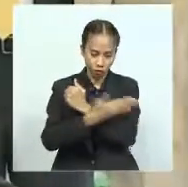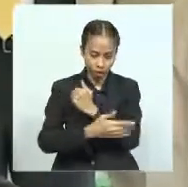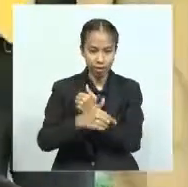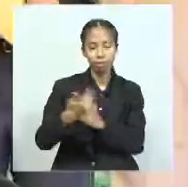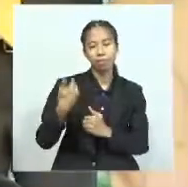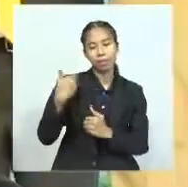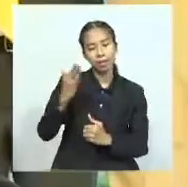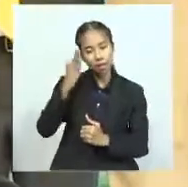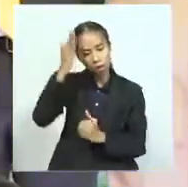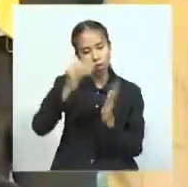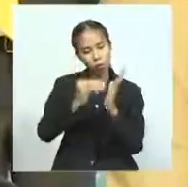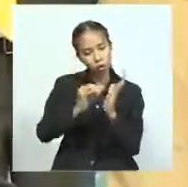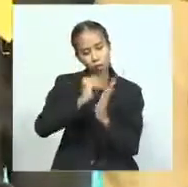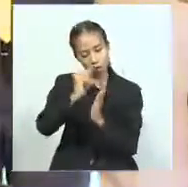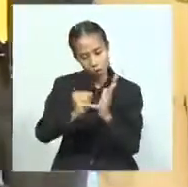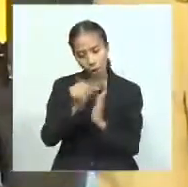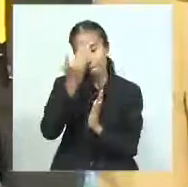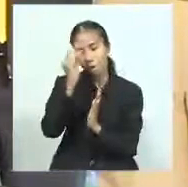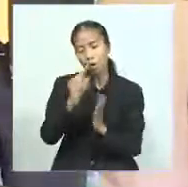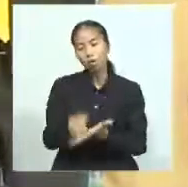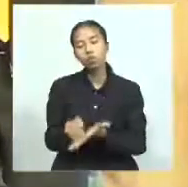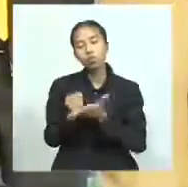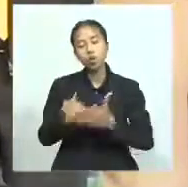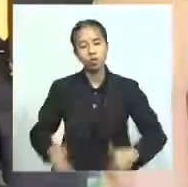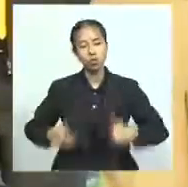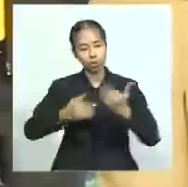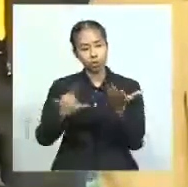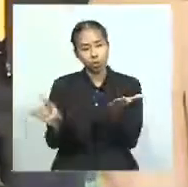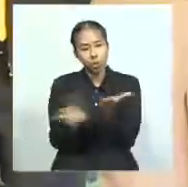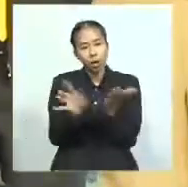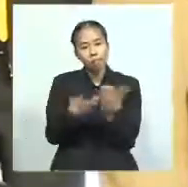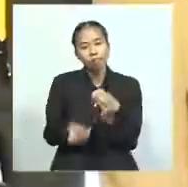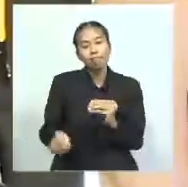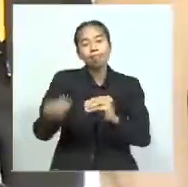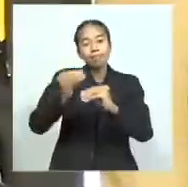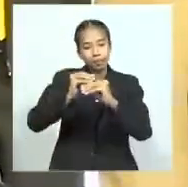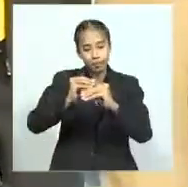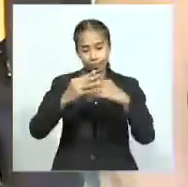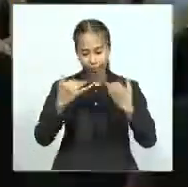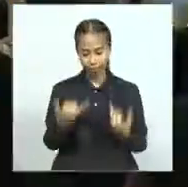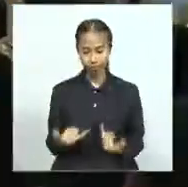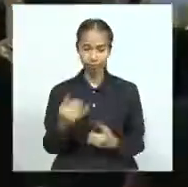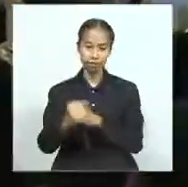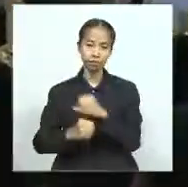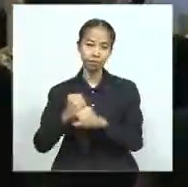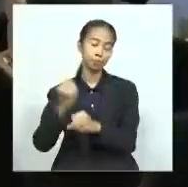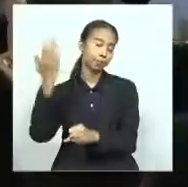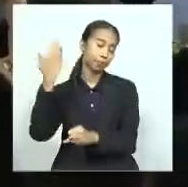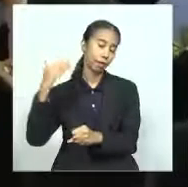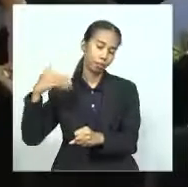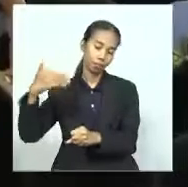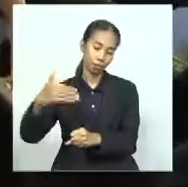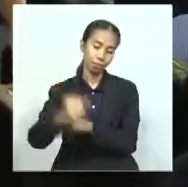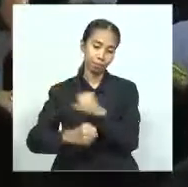ตรในอนาคตนะคะเพื่อเป็นการยกระดับคุณภาพชีวิตโดยในช่วง5ปีที่ผ่านมาค่ะรัฐบาลก็ได้มี